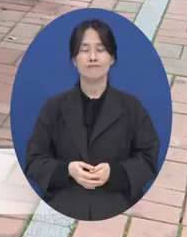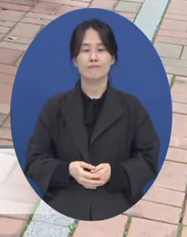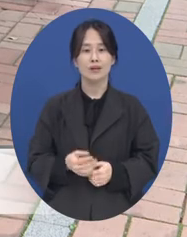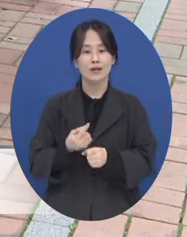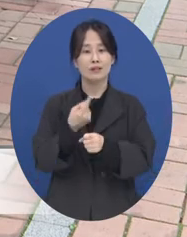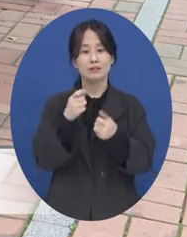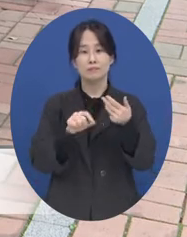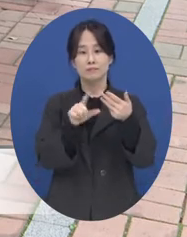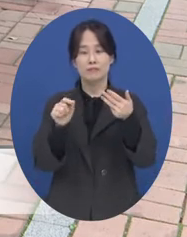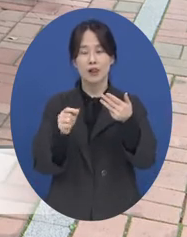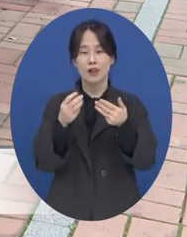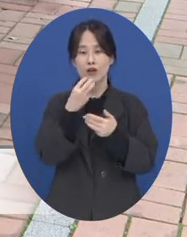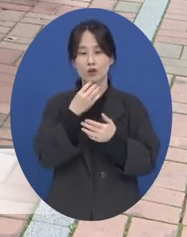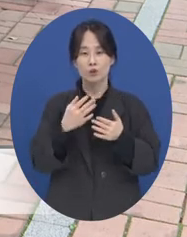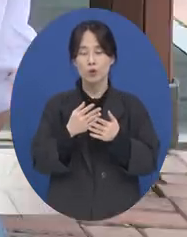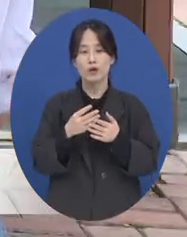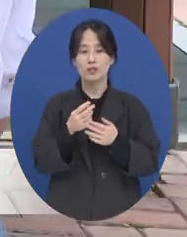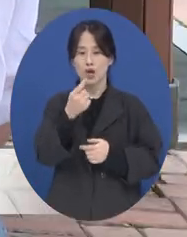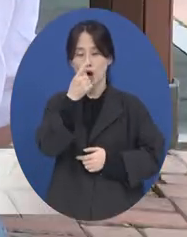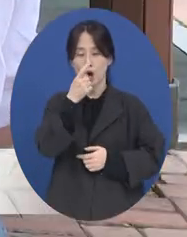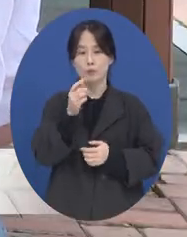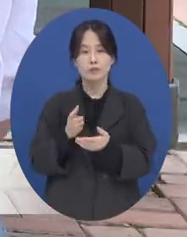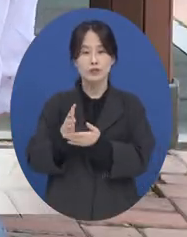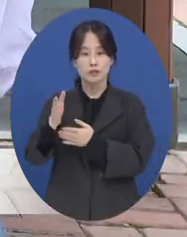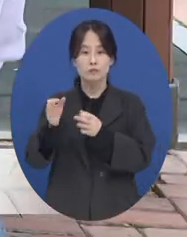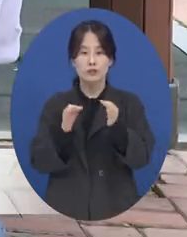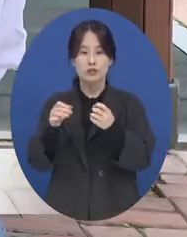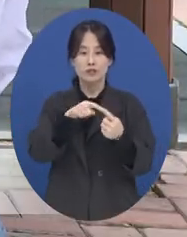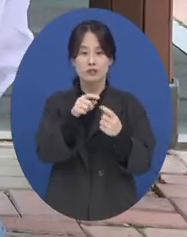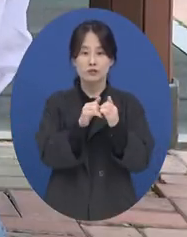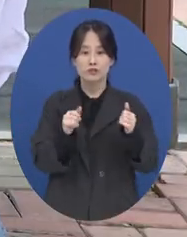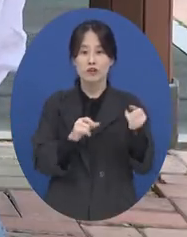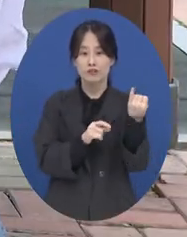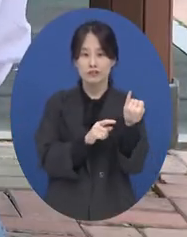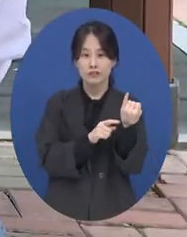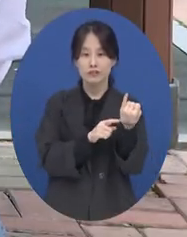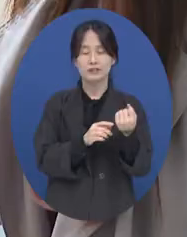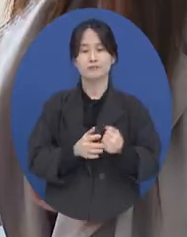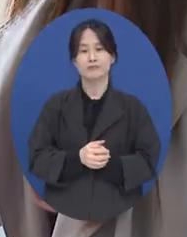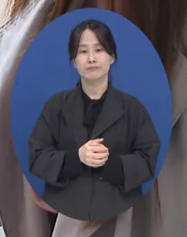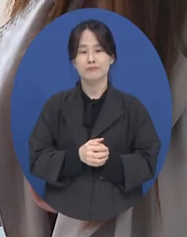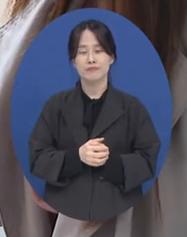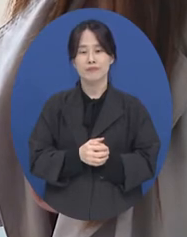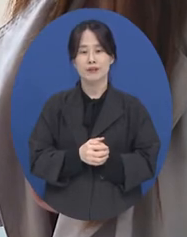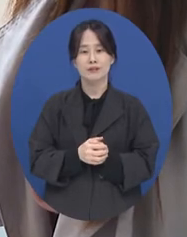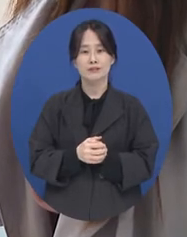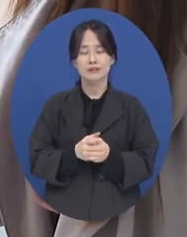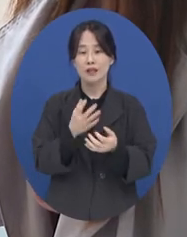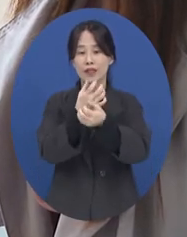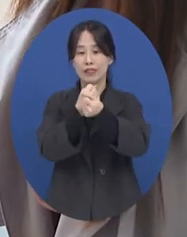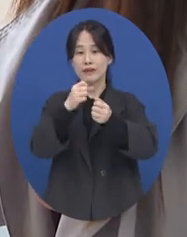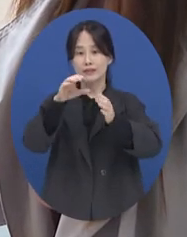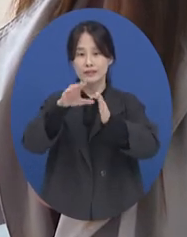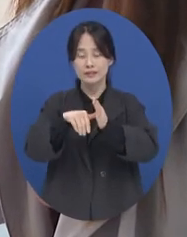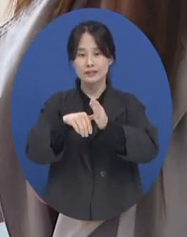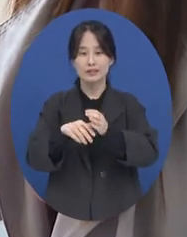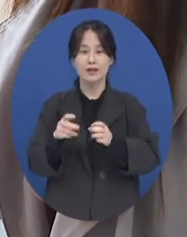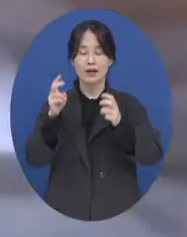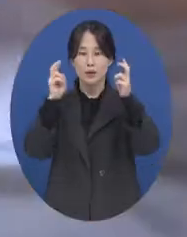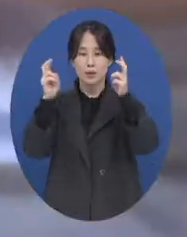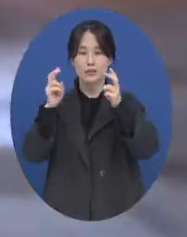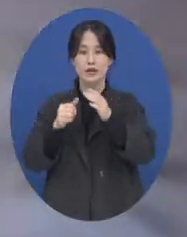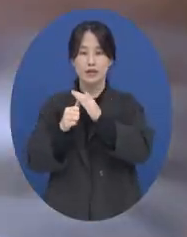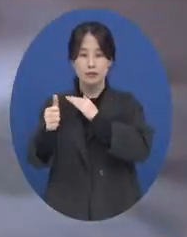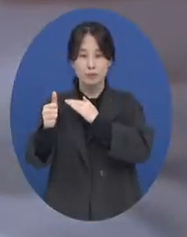지난해 8월 경기도에서 커피 전문점문을 연 가맹점주 A씨. A씨는 가맹계약 체결 당시 본사